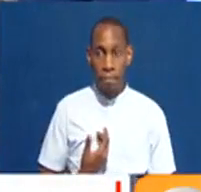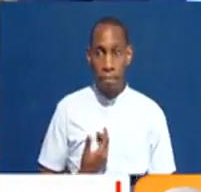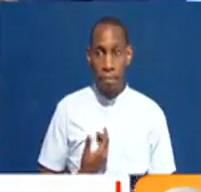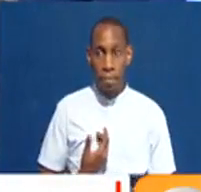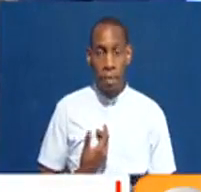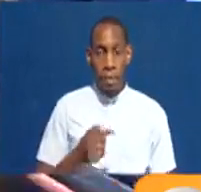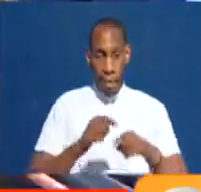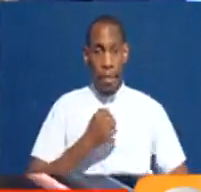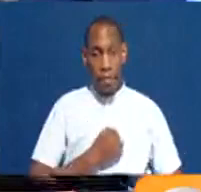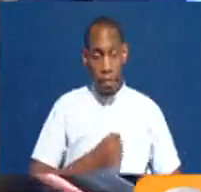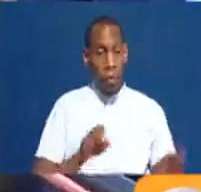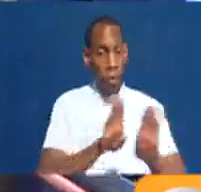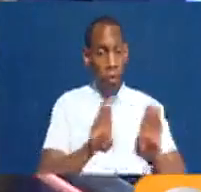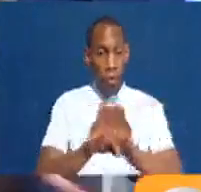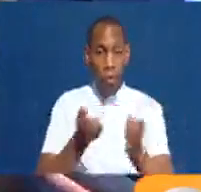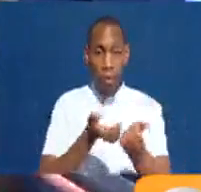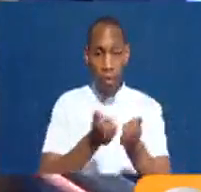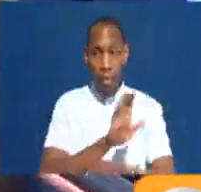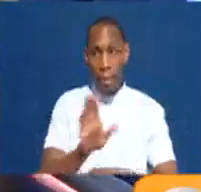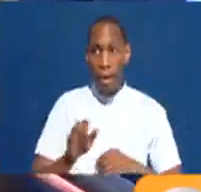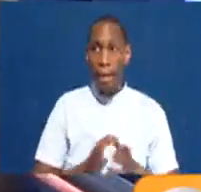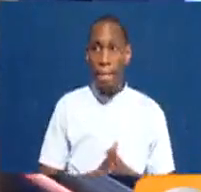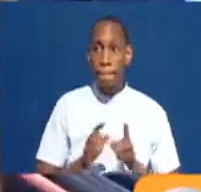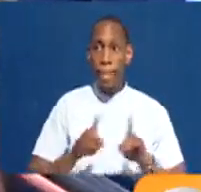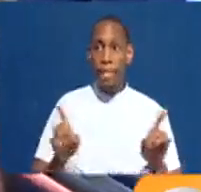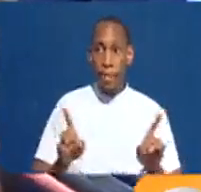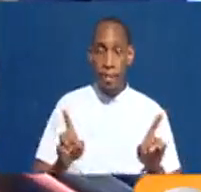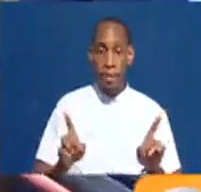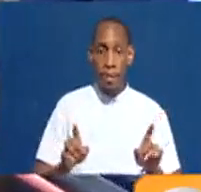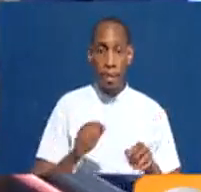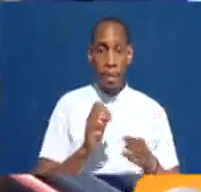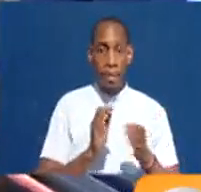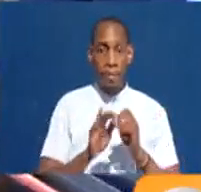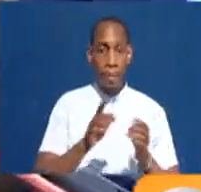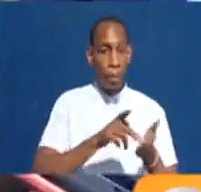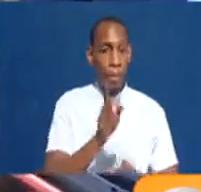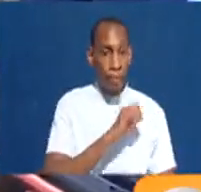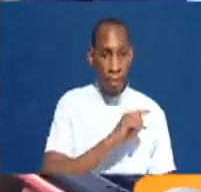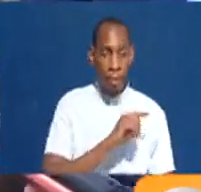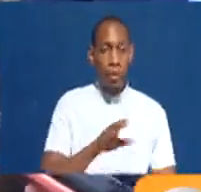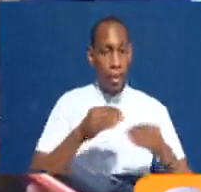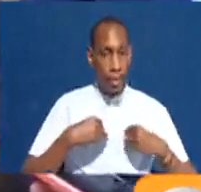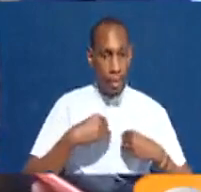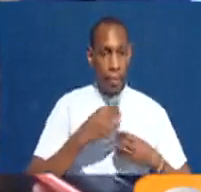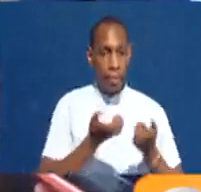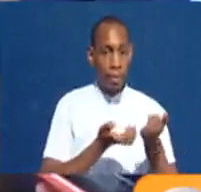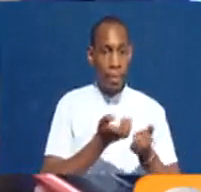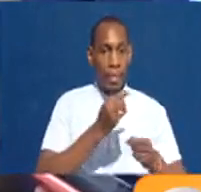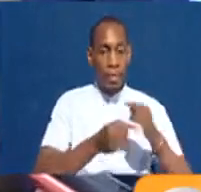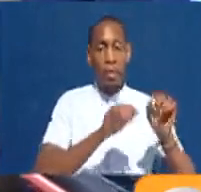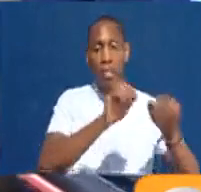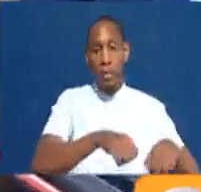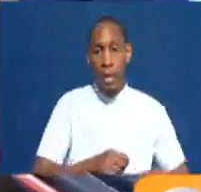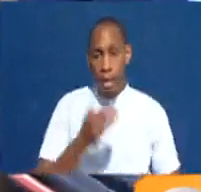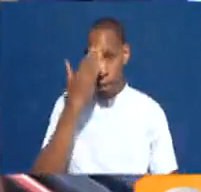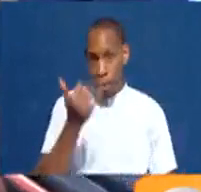watatusamehe kwa sababu tutawafungia biashara zao, lakini mtu akuwa amelipa tutamwacha endelee na biashara,